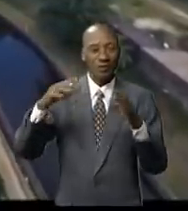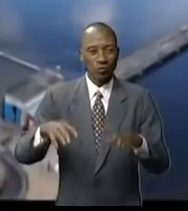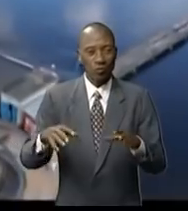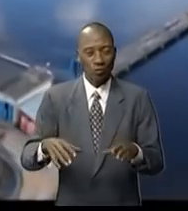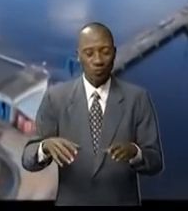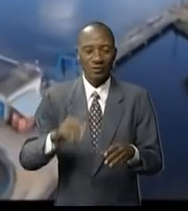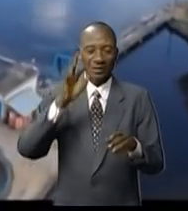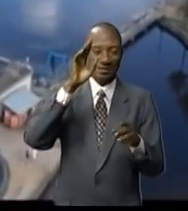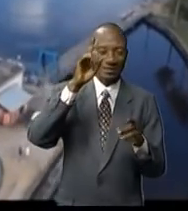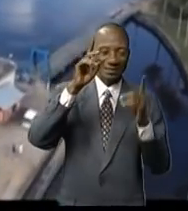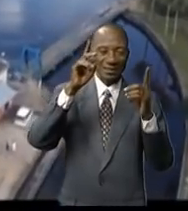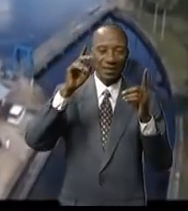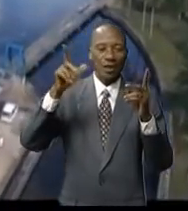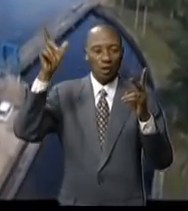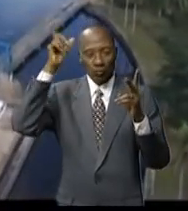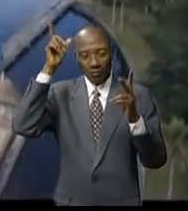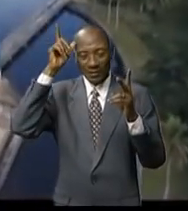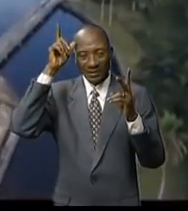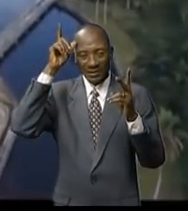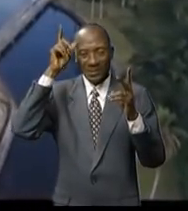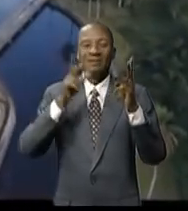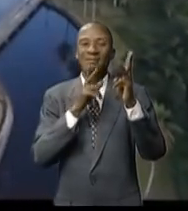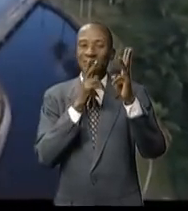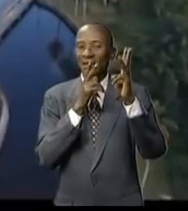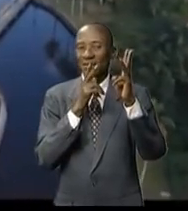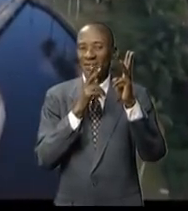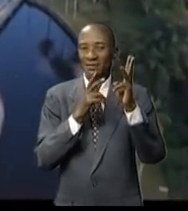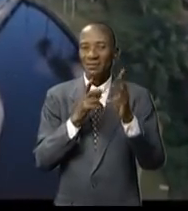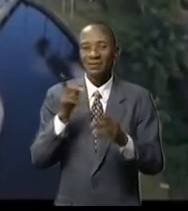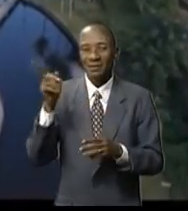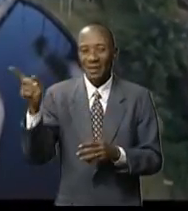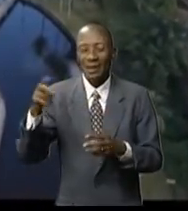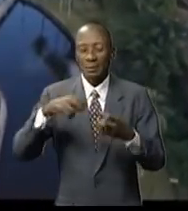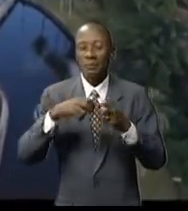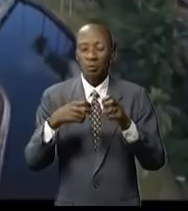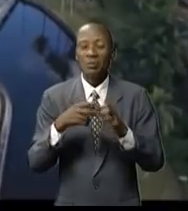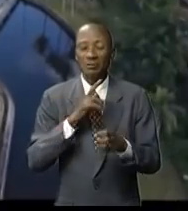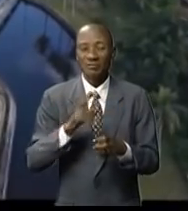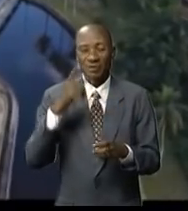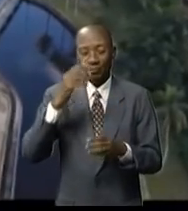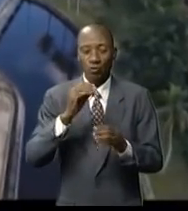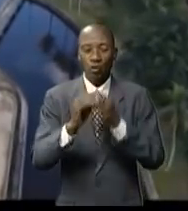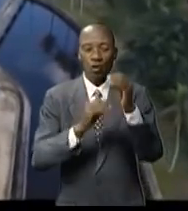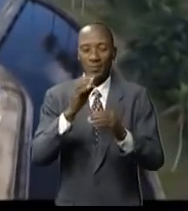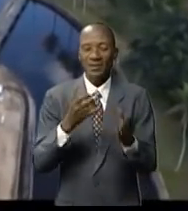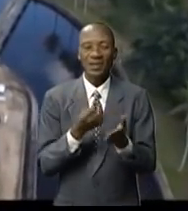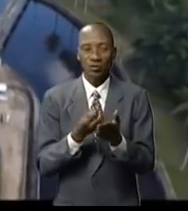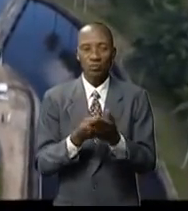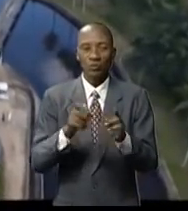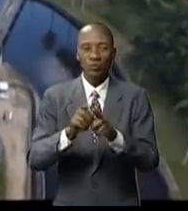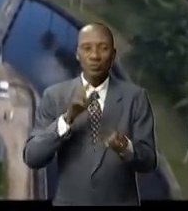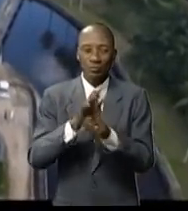et Lubumbashi. L'absence de l'électricité représente un véritable problème pour les opérateurs économiques et pour tous les services et